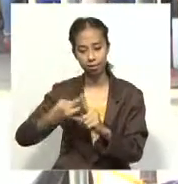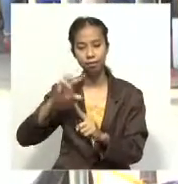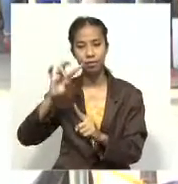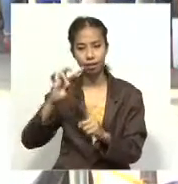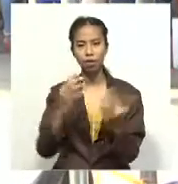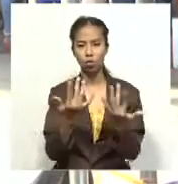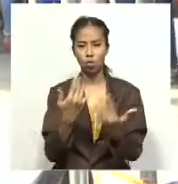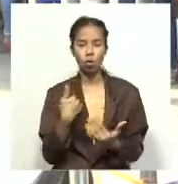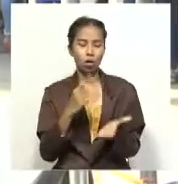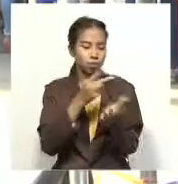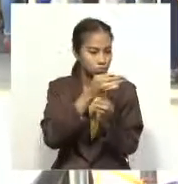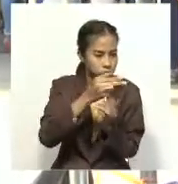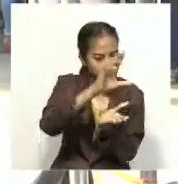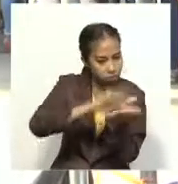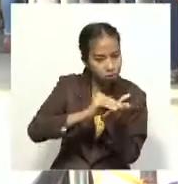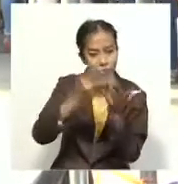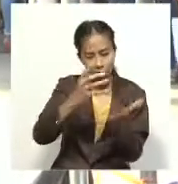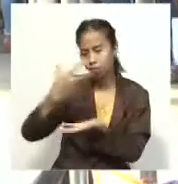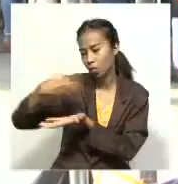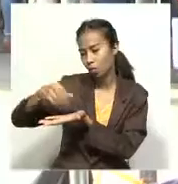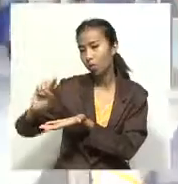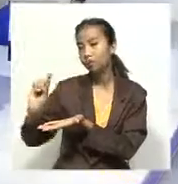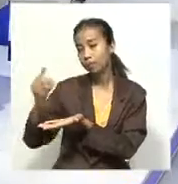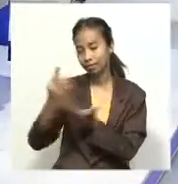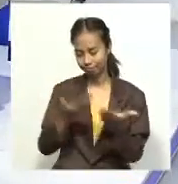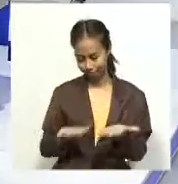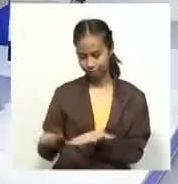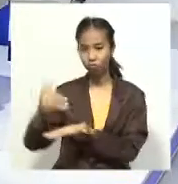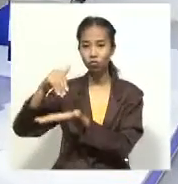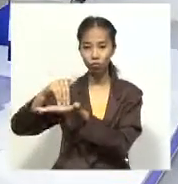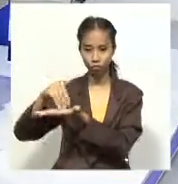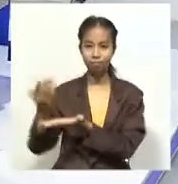ของเราจะเกาะติดรายงานให้ทราบต่อไปช่วงนี้เชิญกลับไปทางคุณสถานุคุณศิริลักษ์ครับ